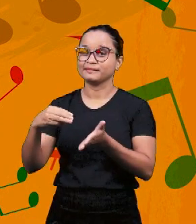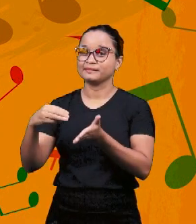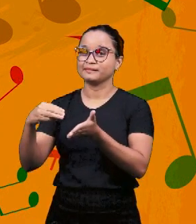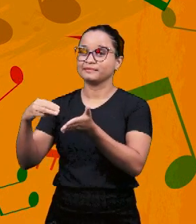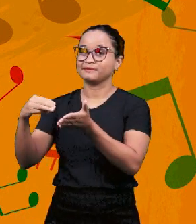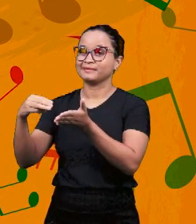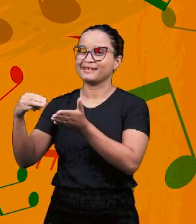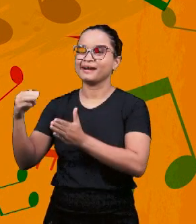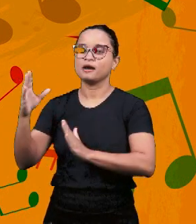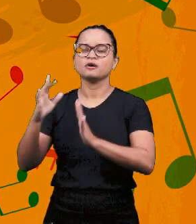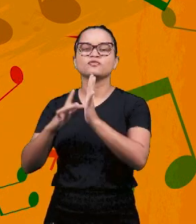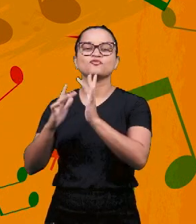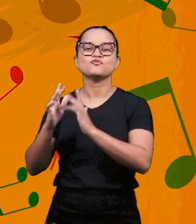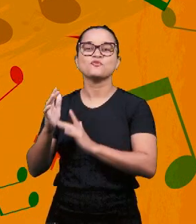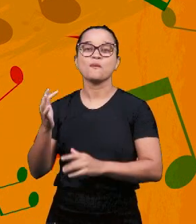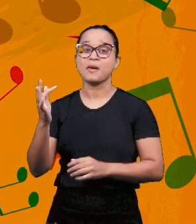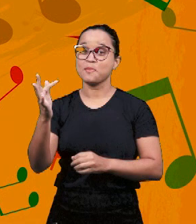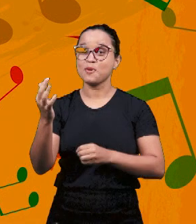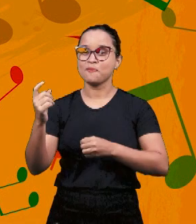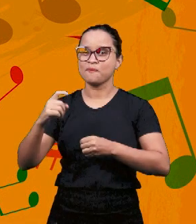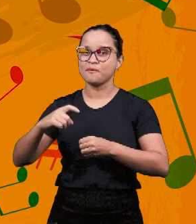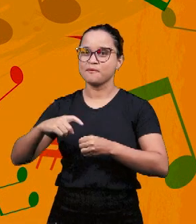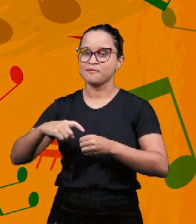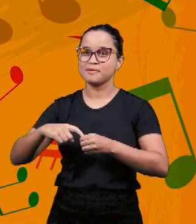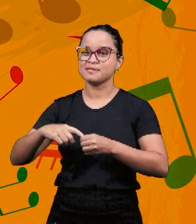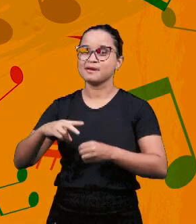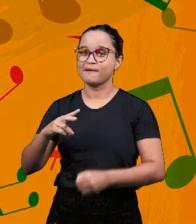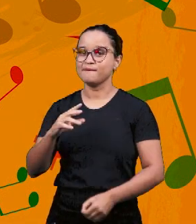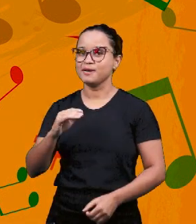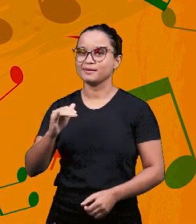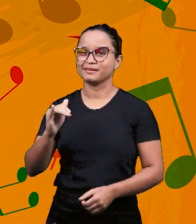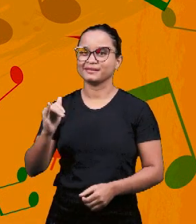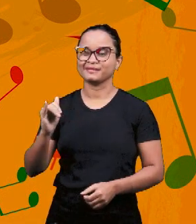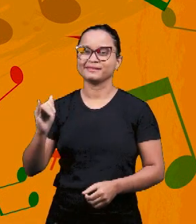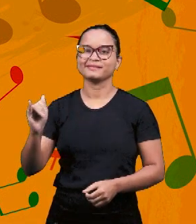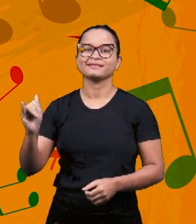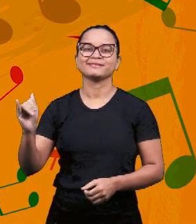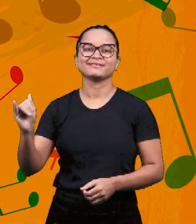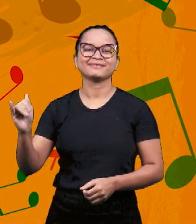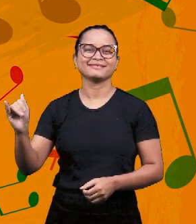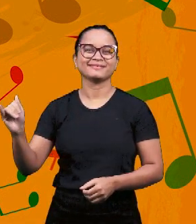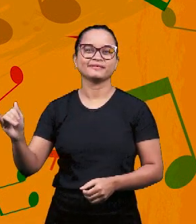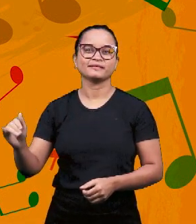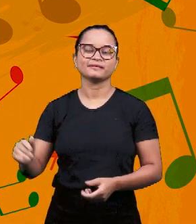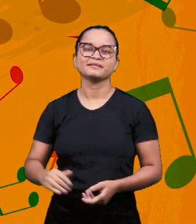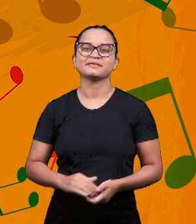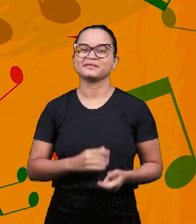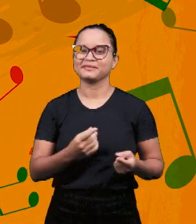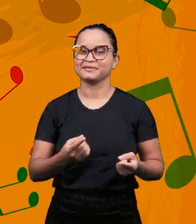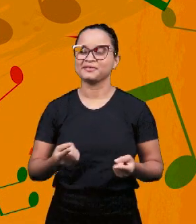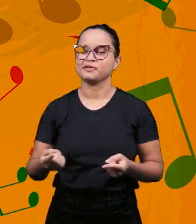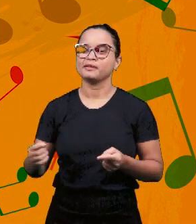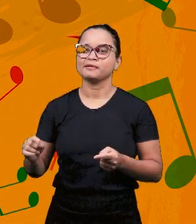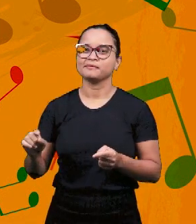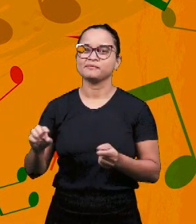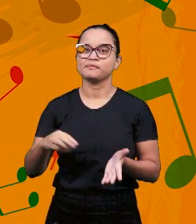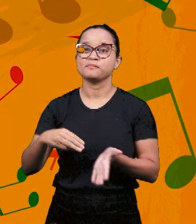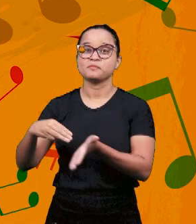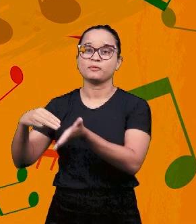Jesus reviverá. Maranata, Maranata.